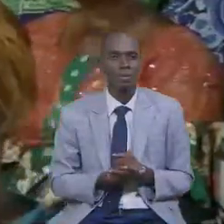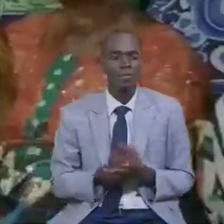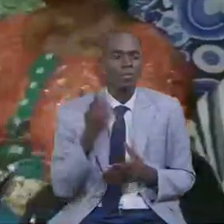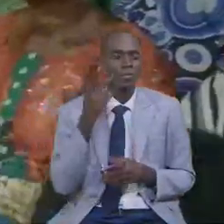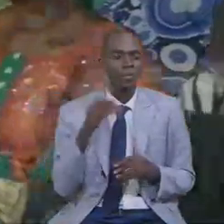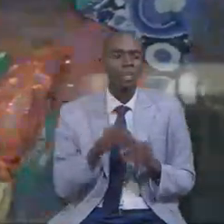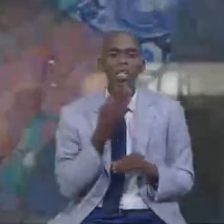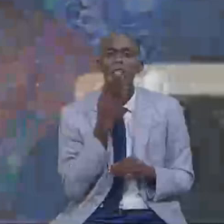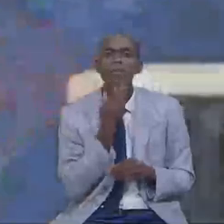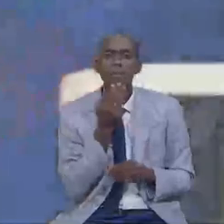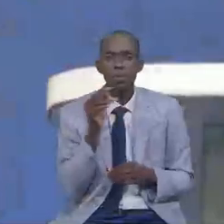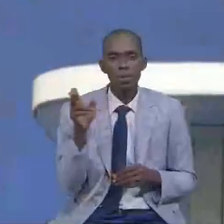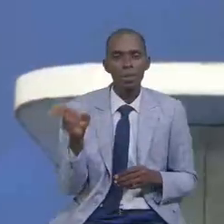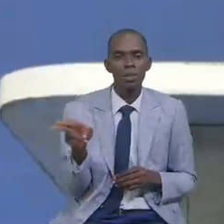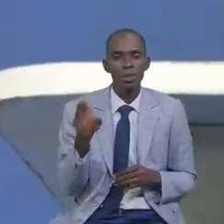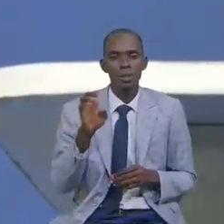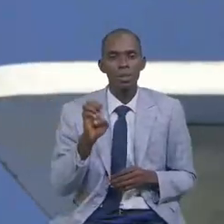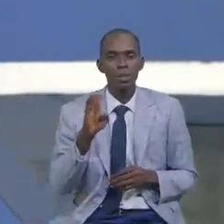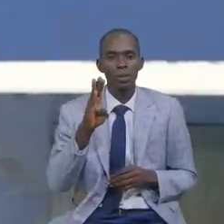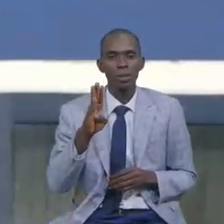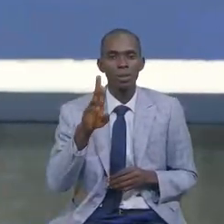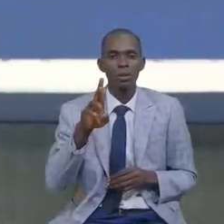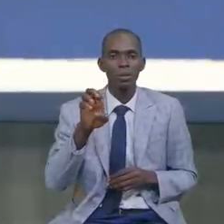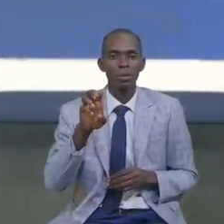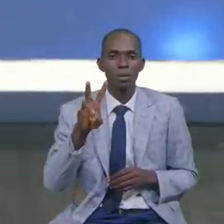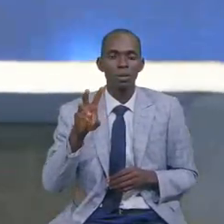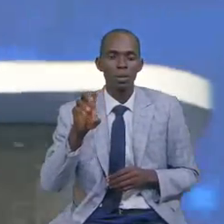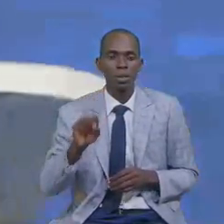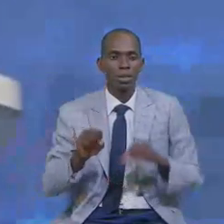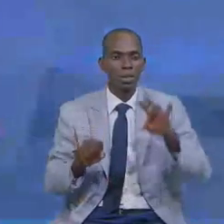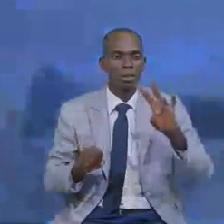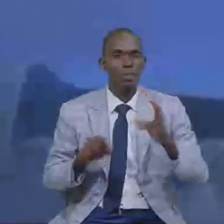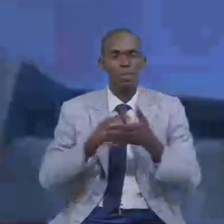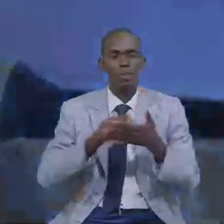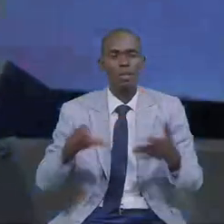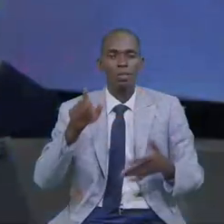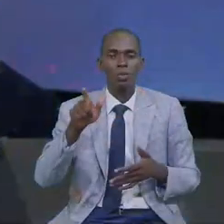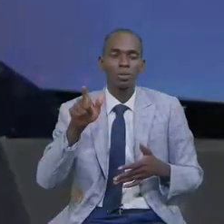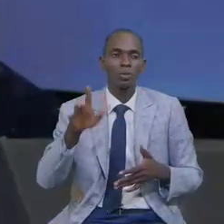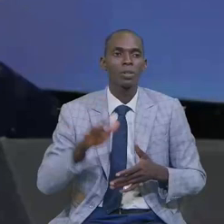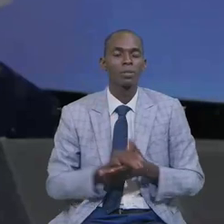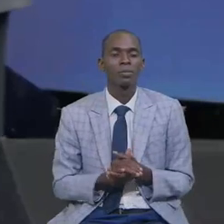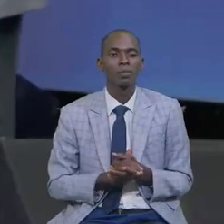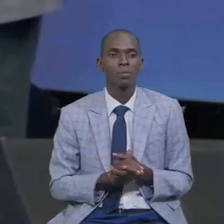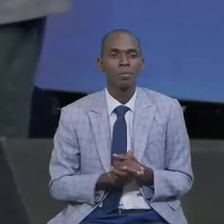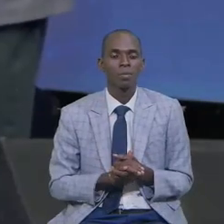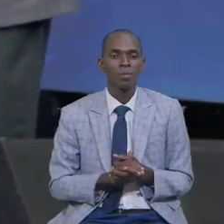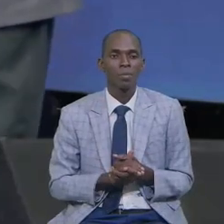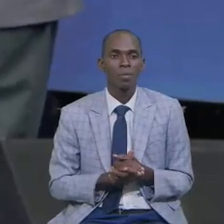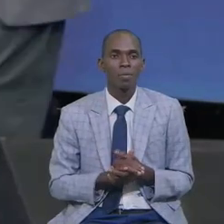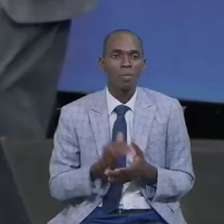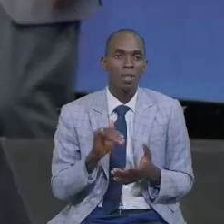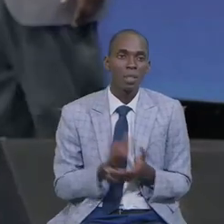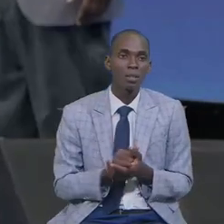Hébreux chapitre 7, 25. Hébreux 7, verset 25. C'est pour